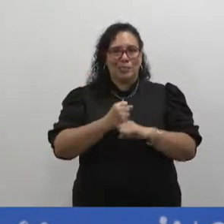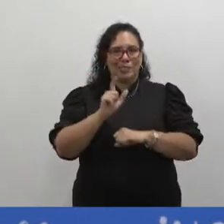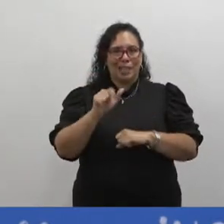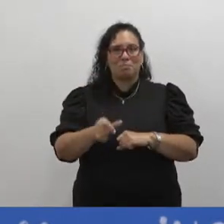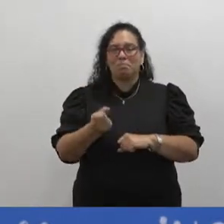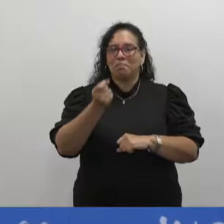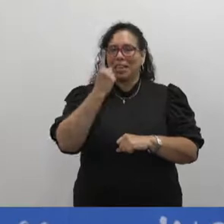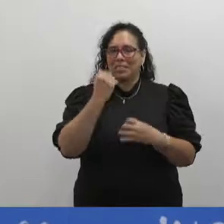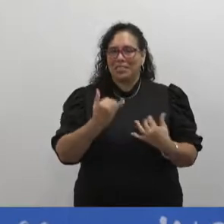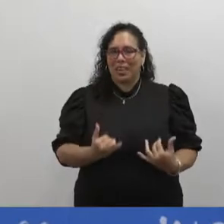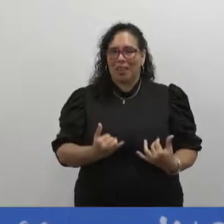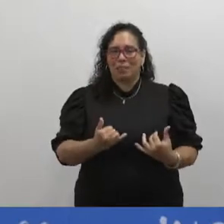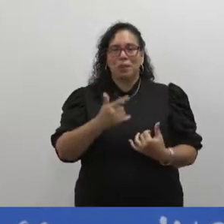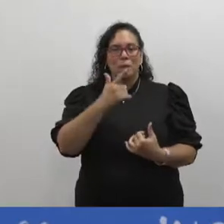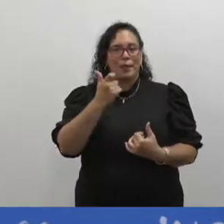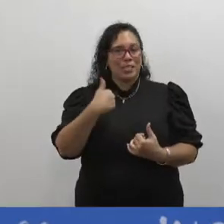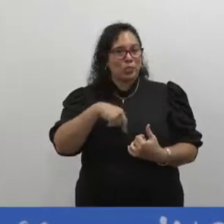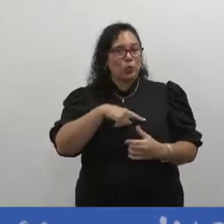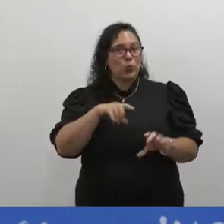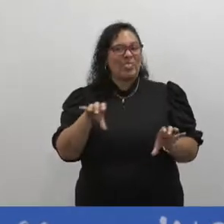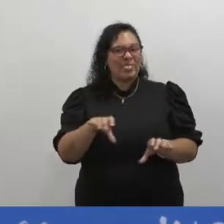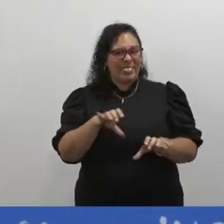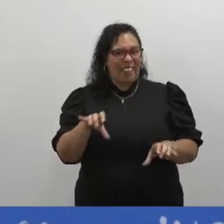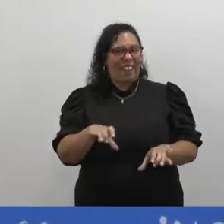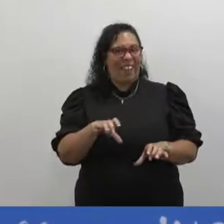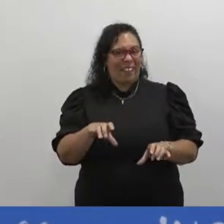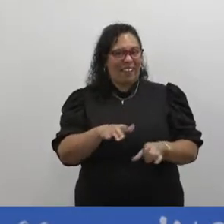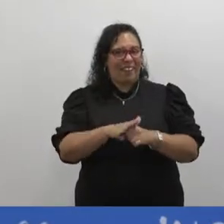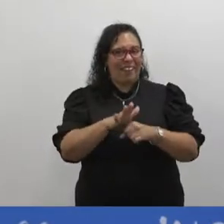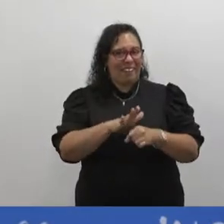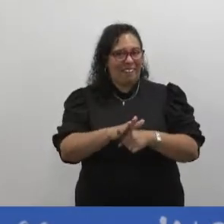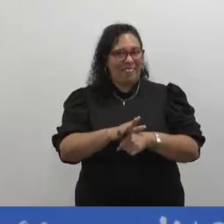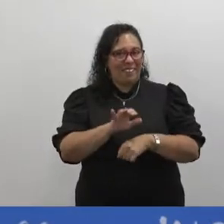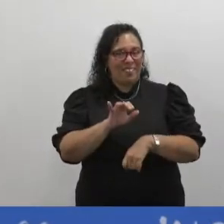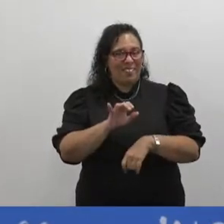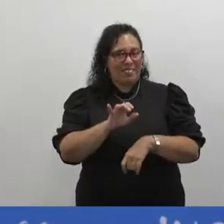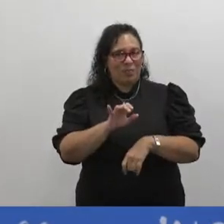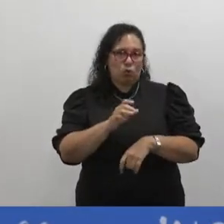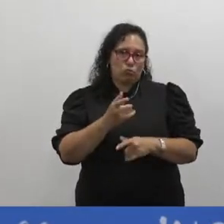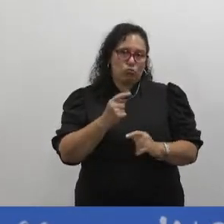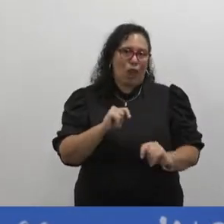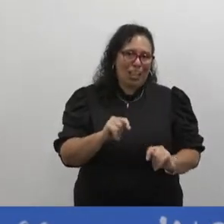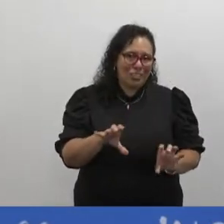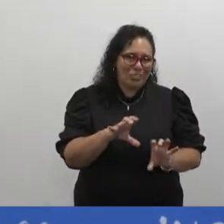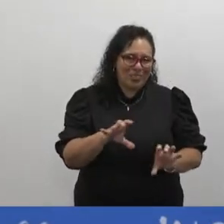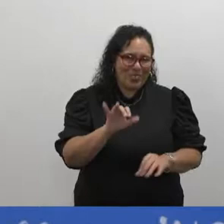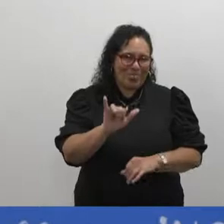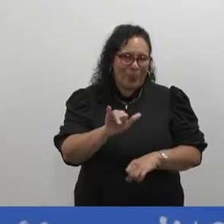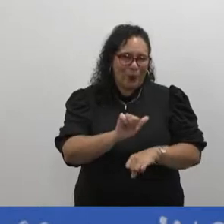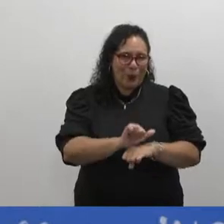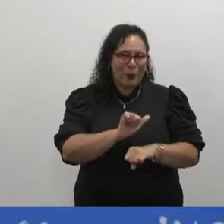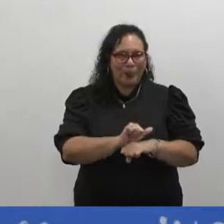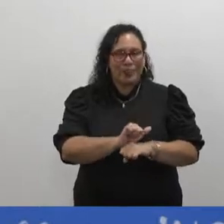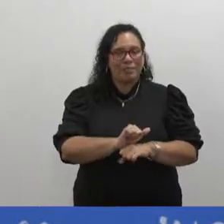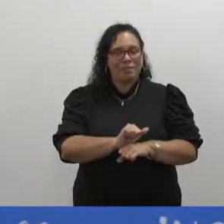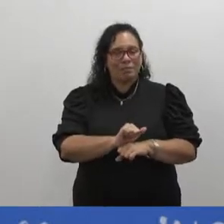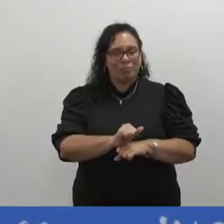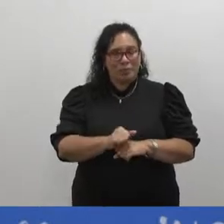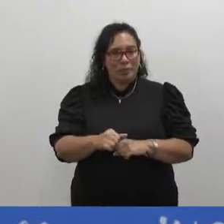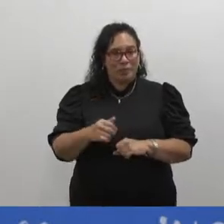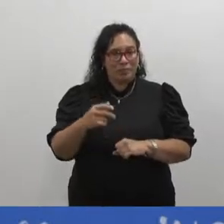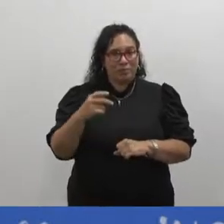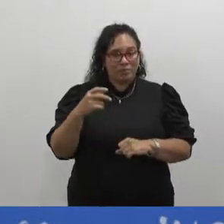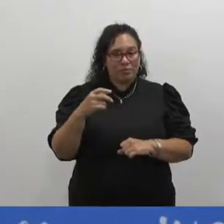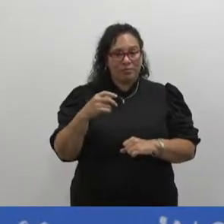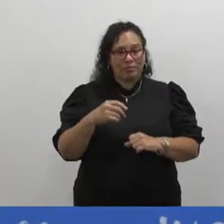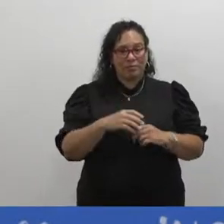bấy khai cài mơ khi mơ tới cho bác lo cả muốn cả nhà mơ sắp hơi nữa nhà mơ ở chỗ lệ đỏ lớn là bầm bấy tần đập khai